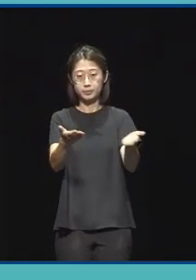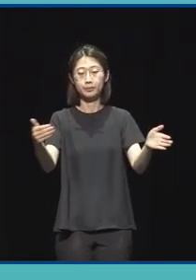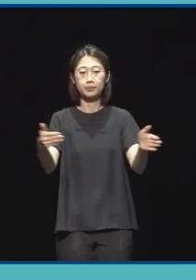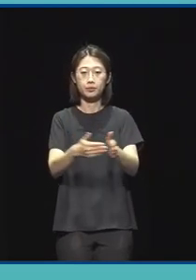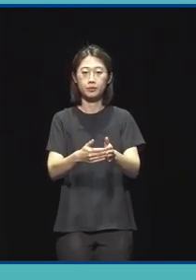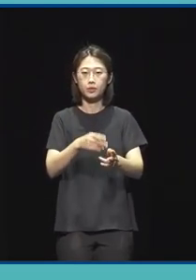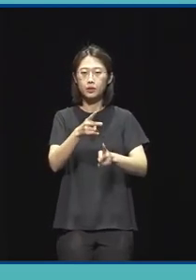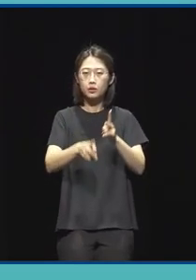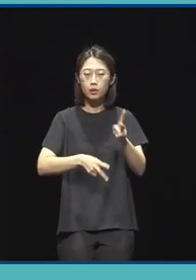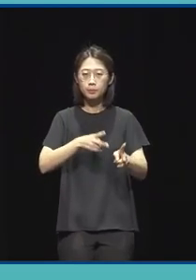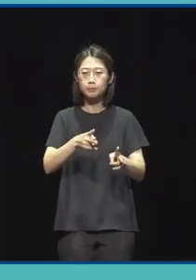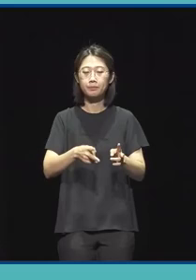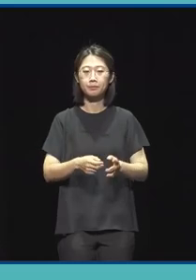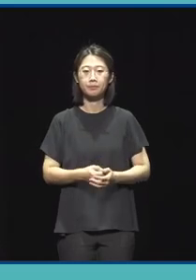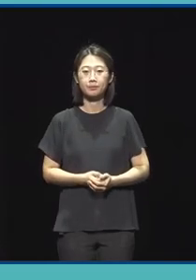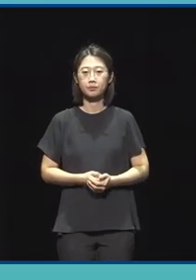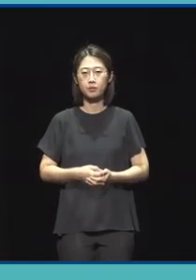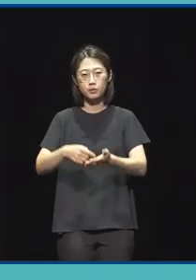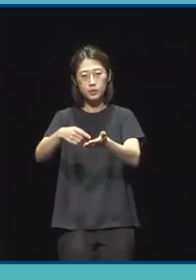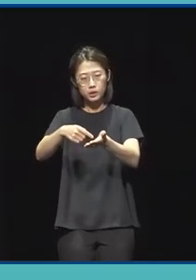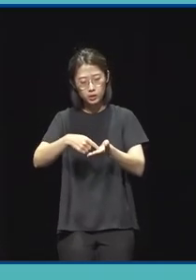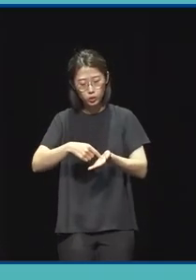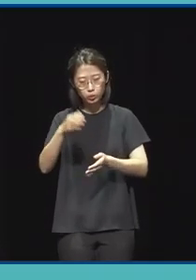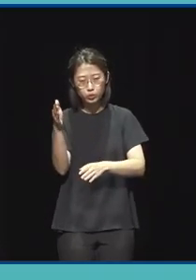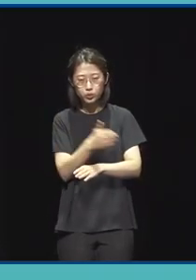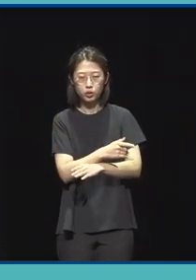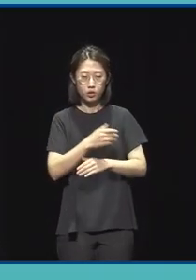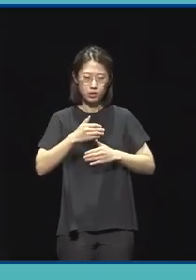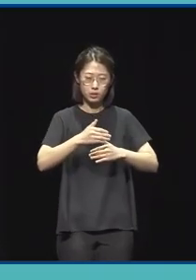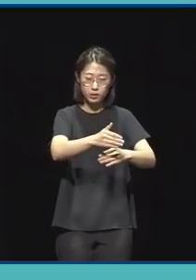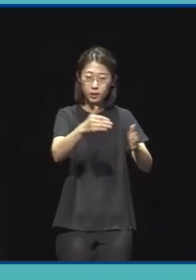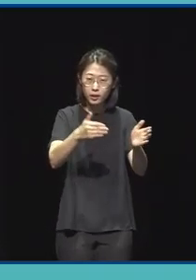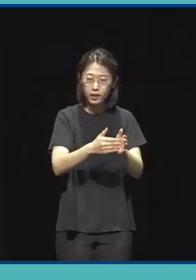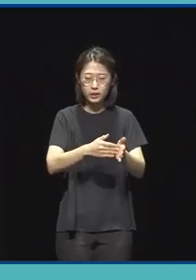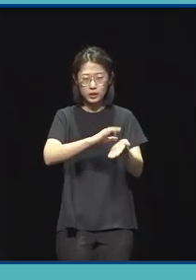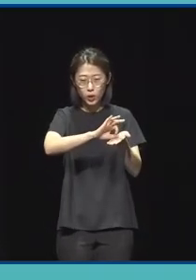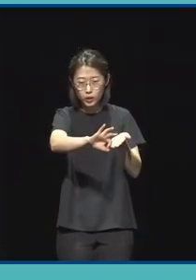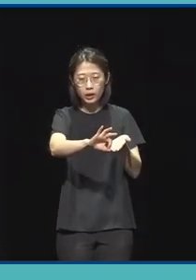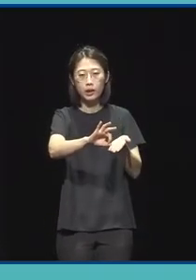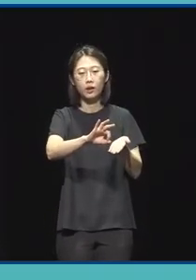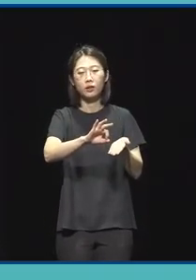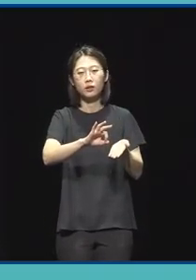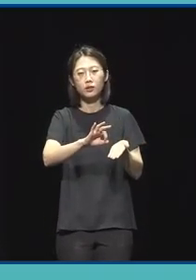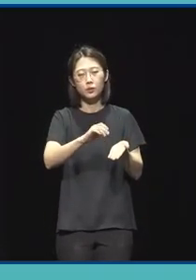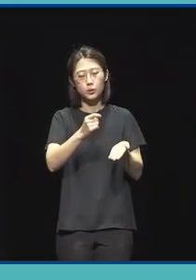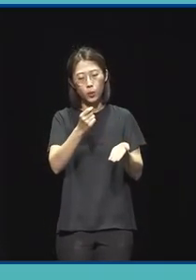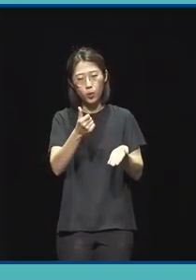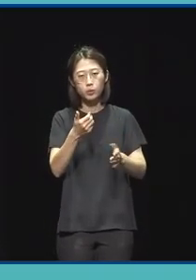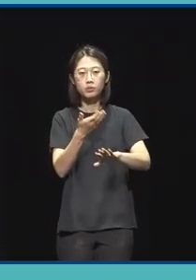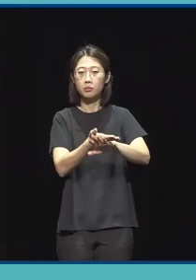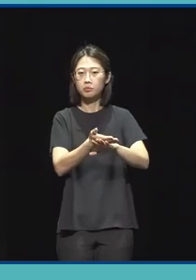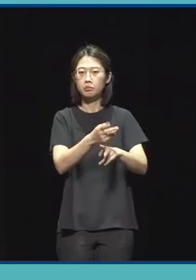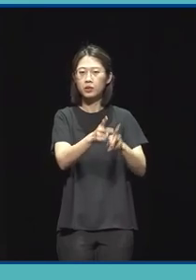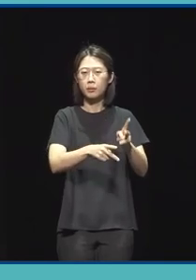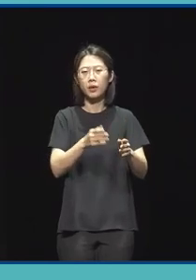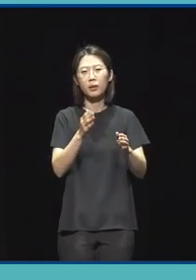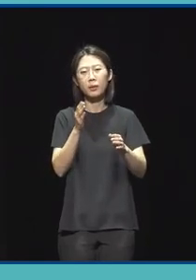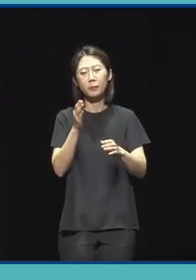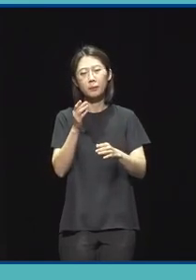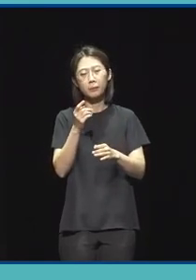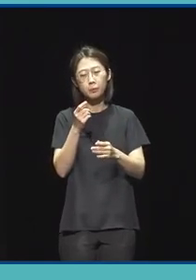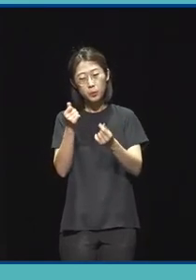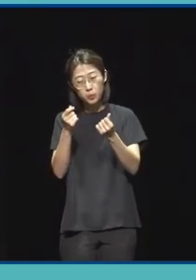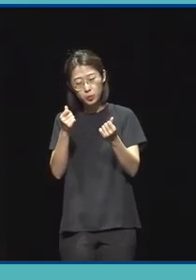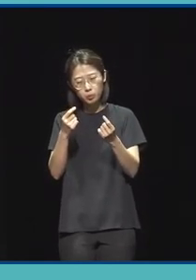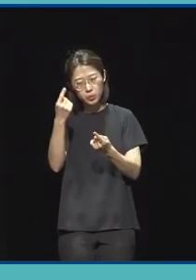저희 사업이 조금 뭐 신청부터 사업 수행하는 과정 그리고 정산 이런 부분까지 조금 다른 사업에 비해서 좀 복잡한